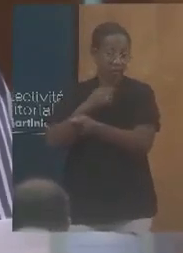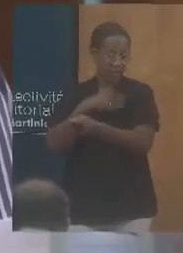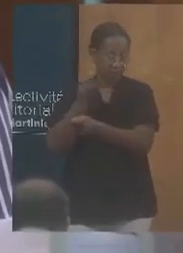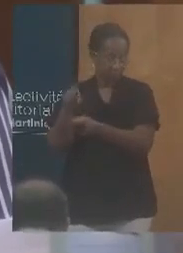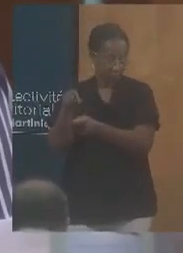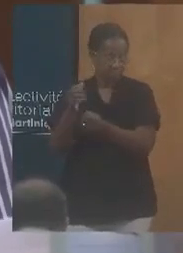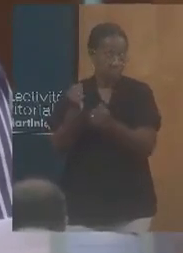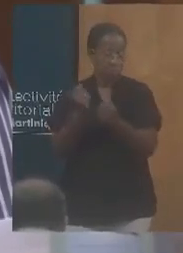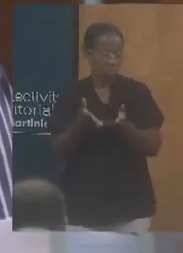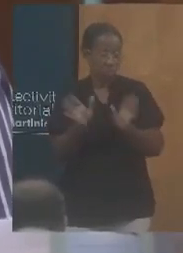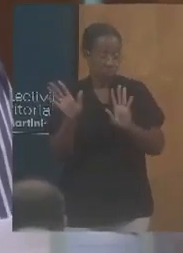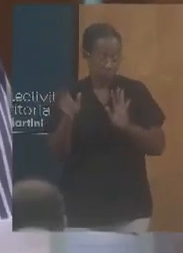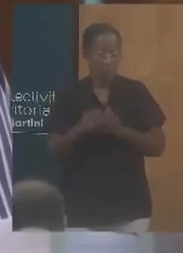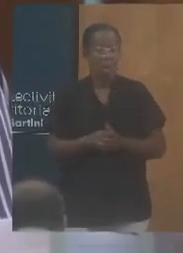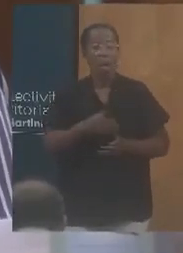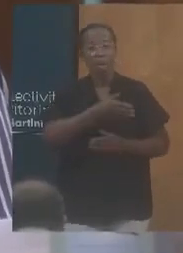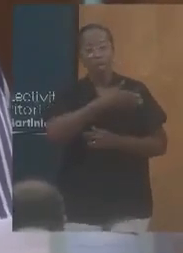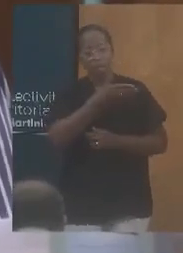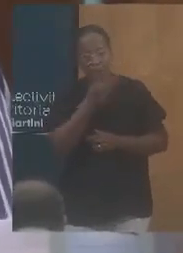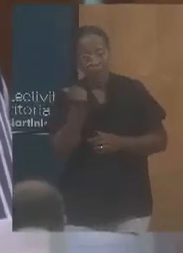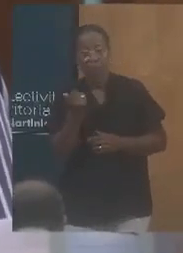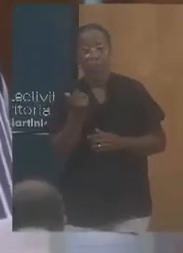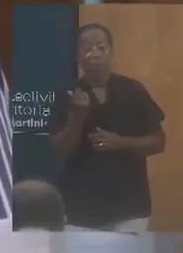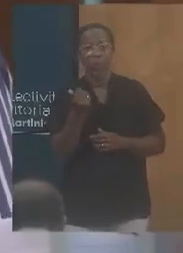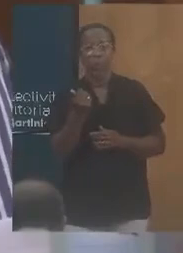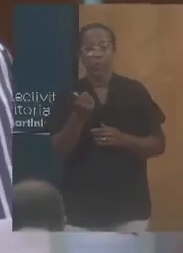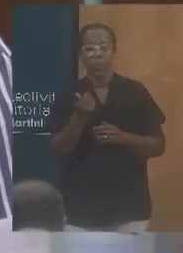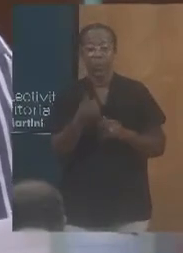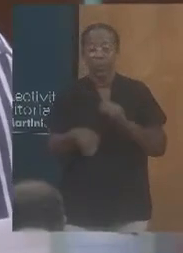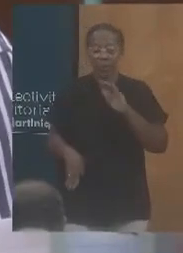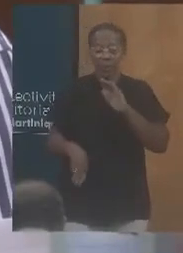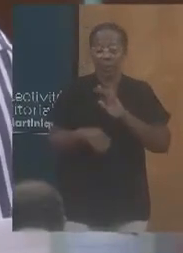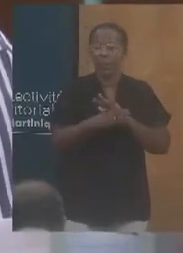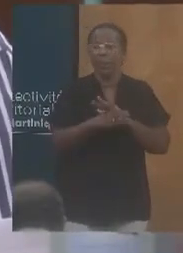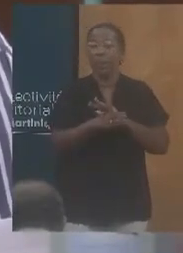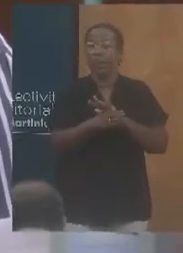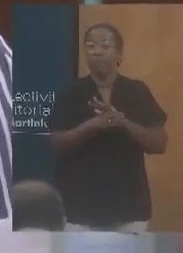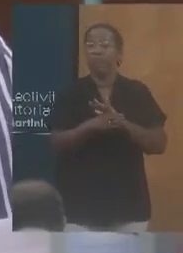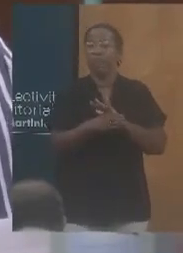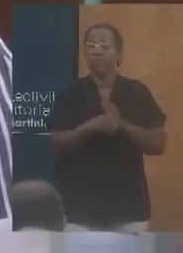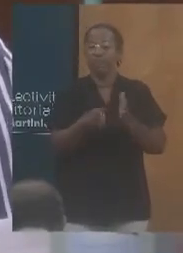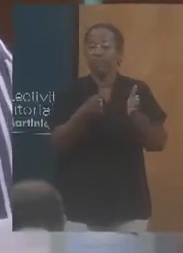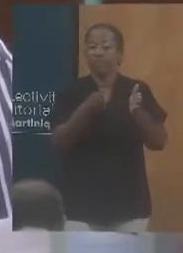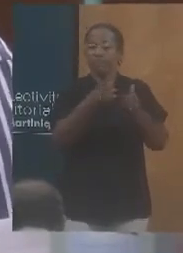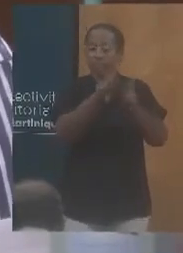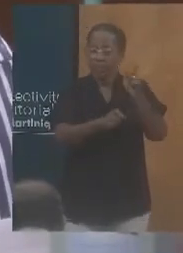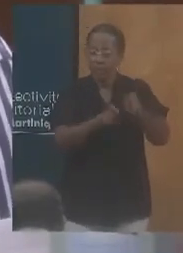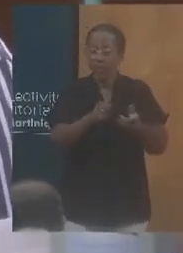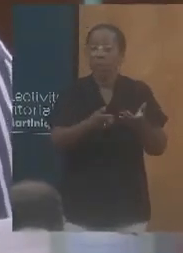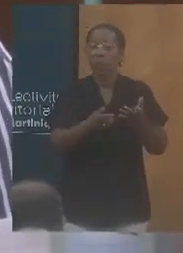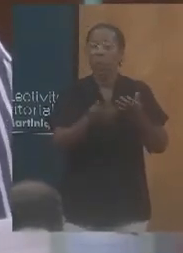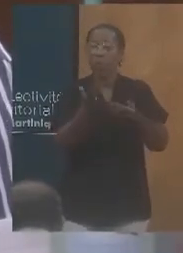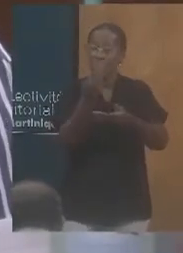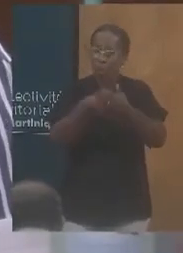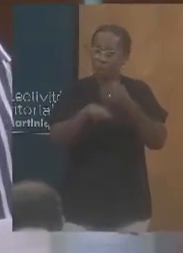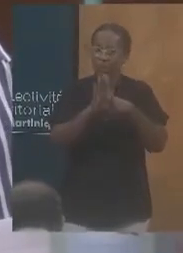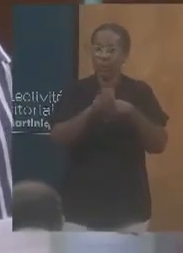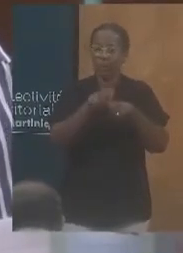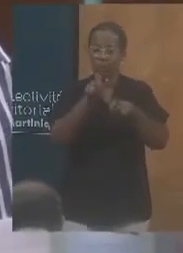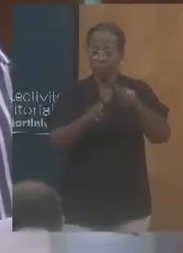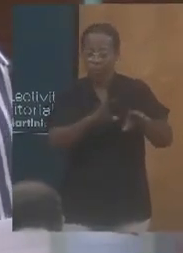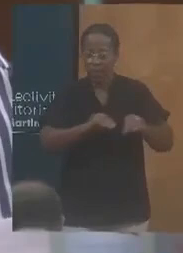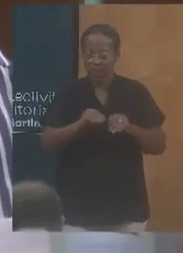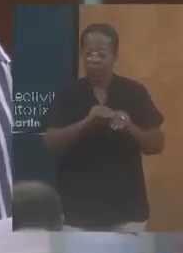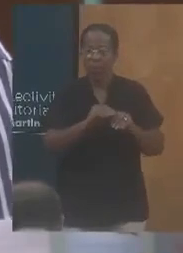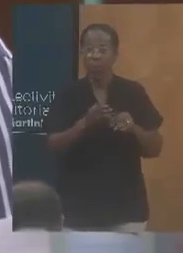il vaut mieux y associer dès le départ les porte-paroles de la population qui ont été